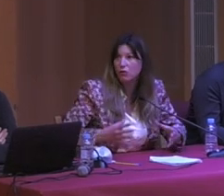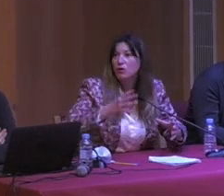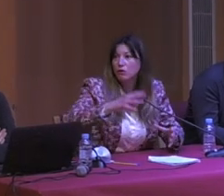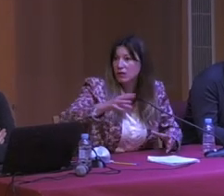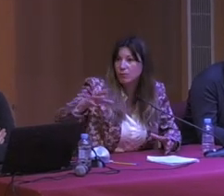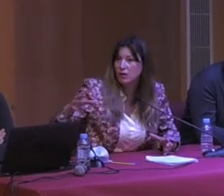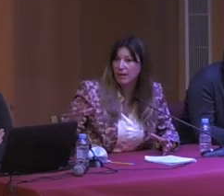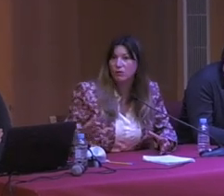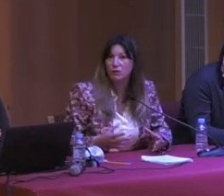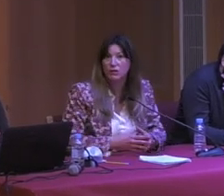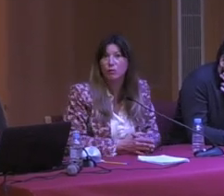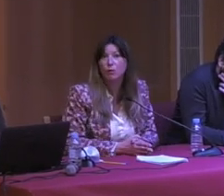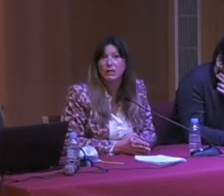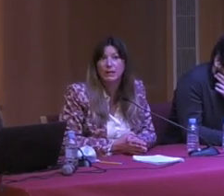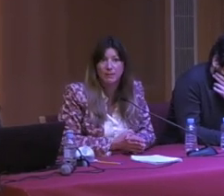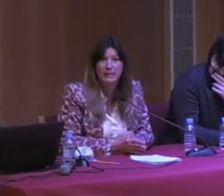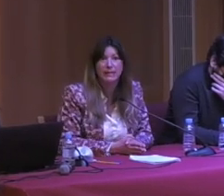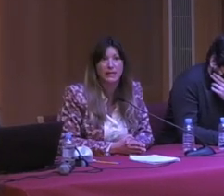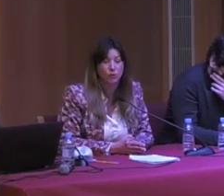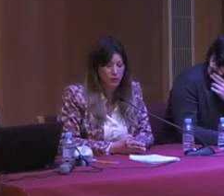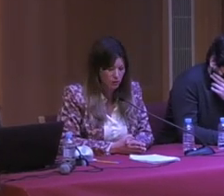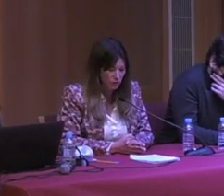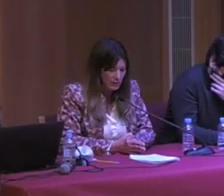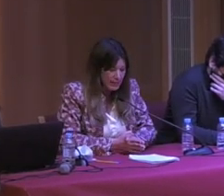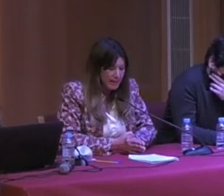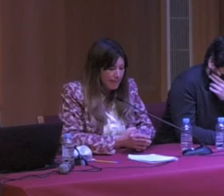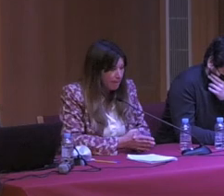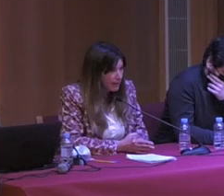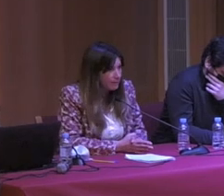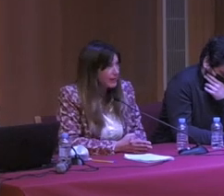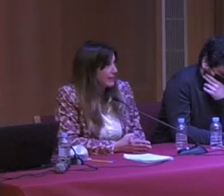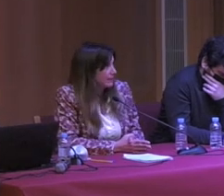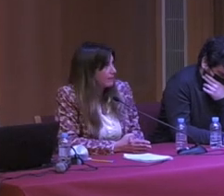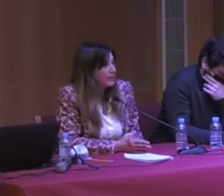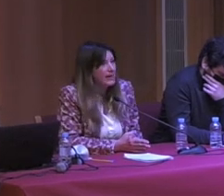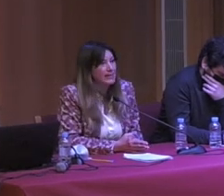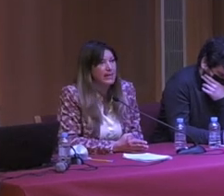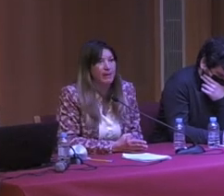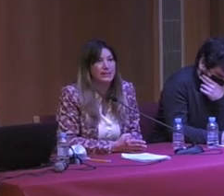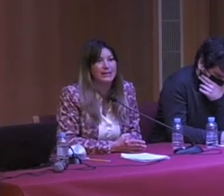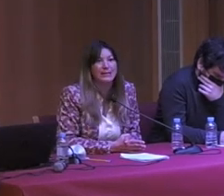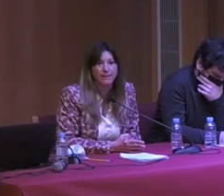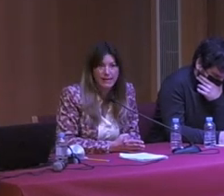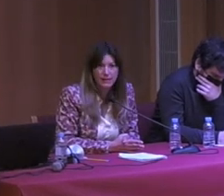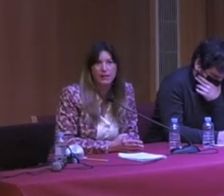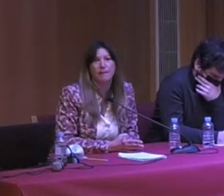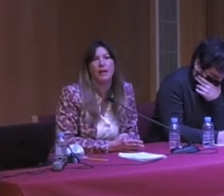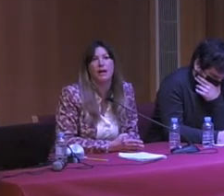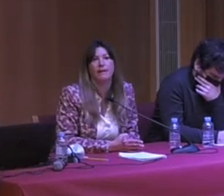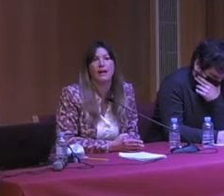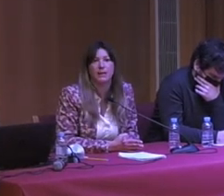la fi són tots els portaveus de tots els grups municipals representats en el consistori, també l'estem fent amb els altres